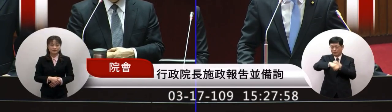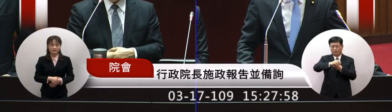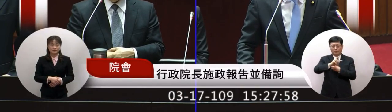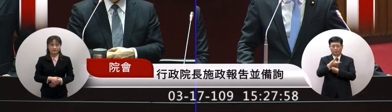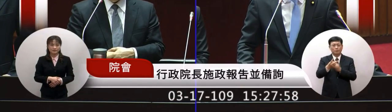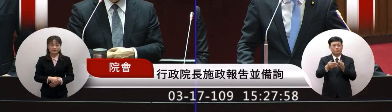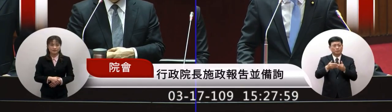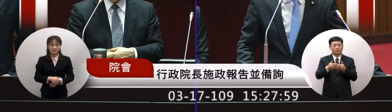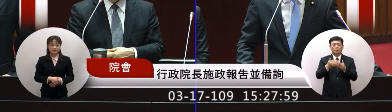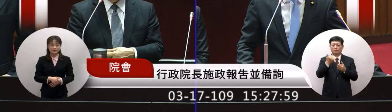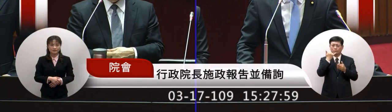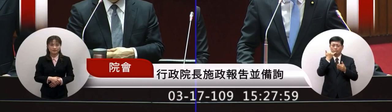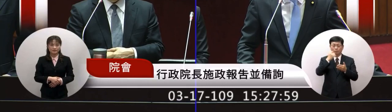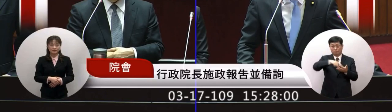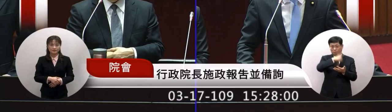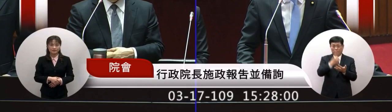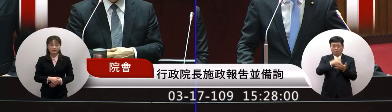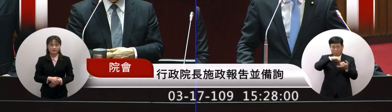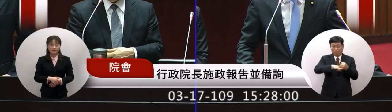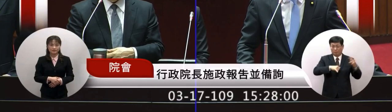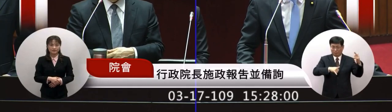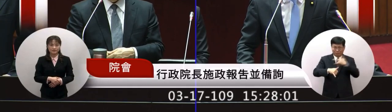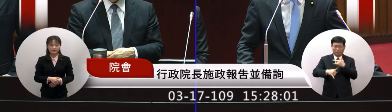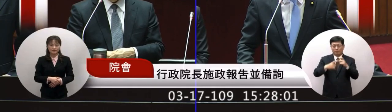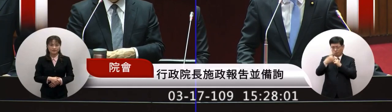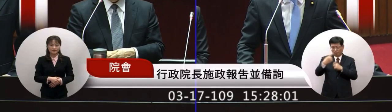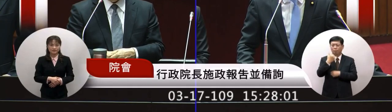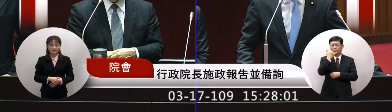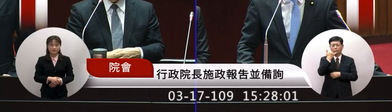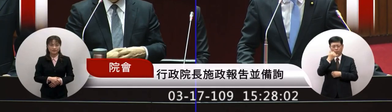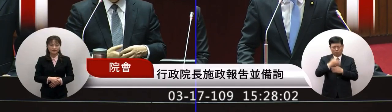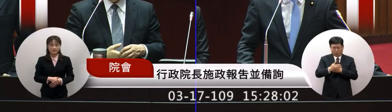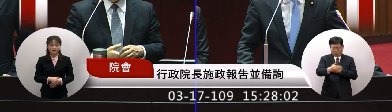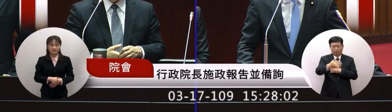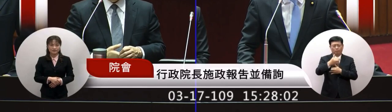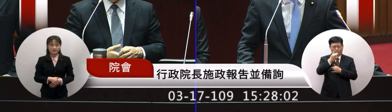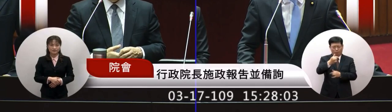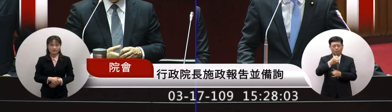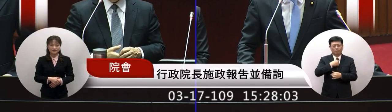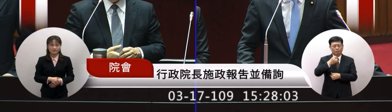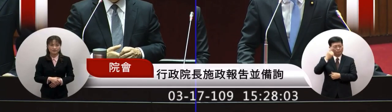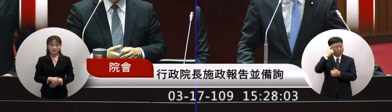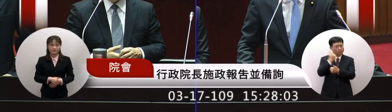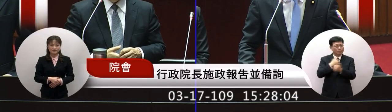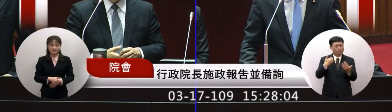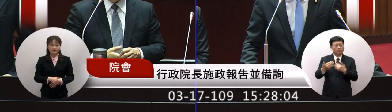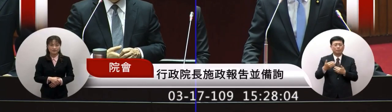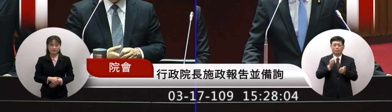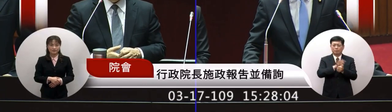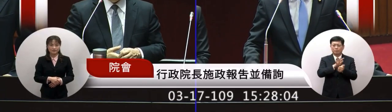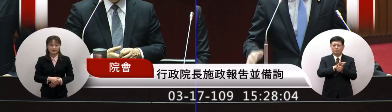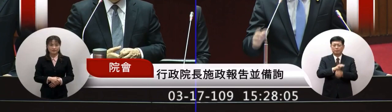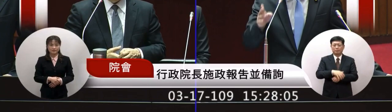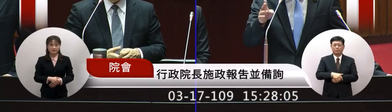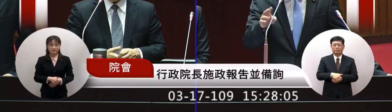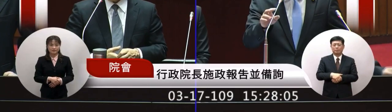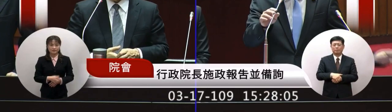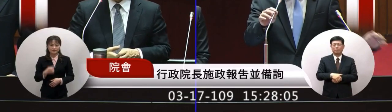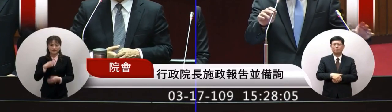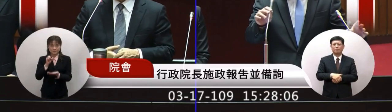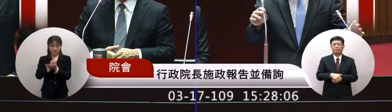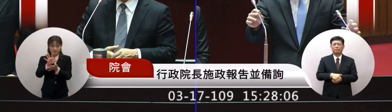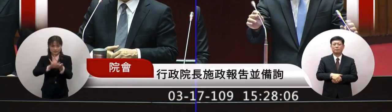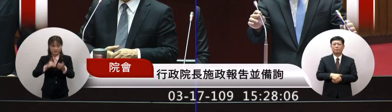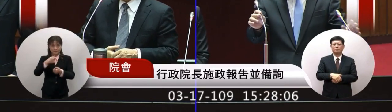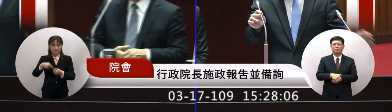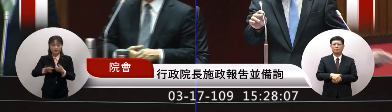候能够包机撤侨，这些都要 SOP 要做好，这些考虑啊，然后来帮台湾人多。 跟委员报告一下，我